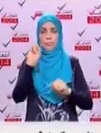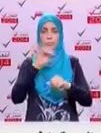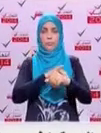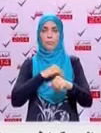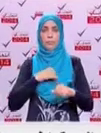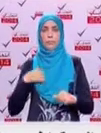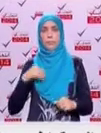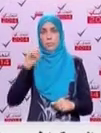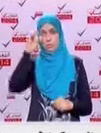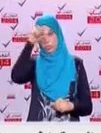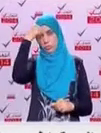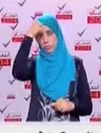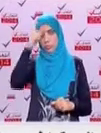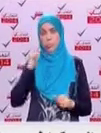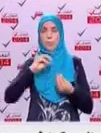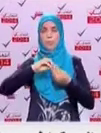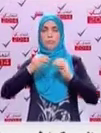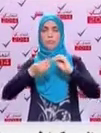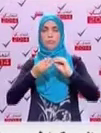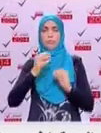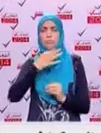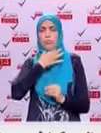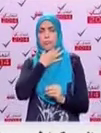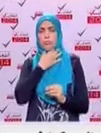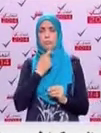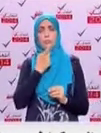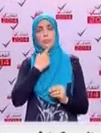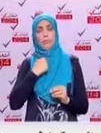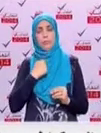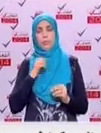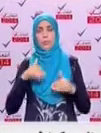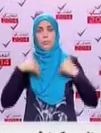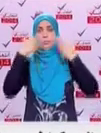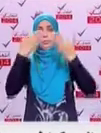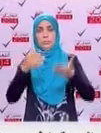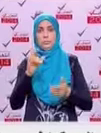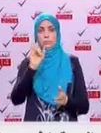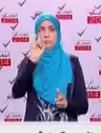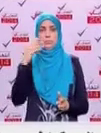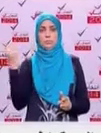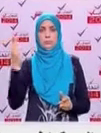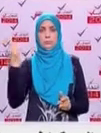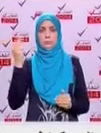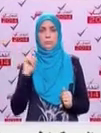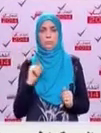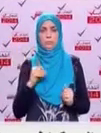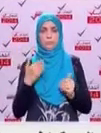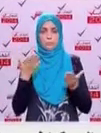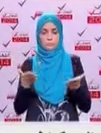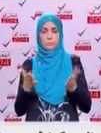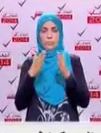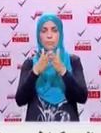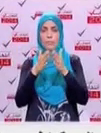تعرفوه اللي هي كيفاش واش يعاني، يعاني المشاكل. نريد أن نحبوه يولي مستشفى جامعي، وهذا مطلب ما